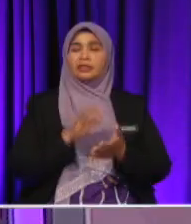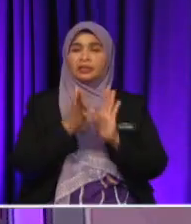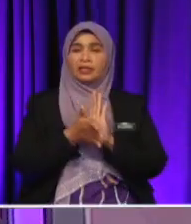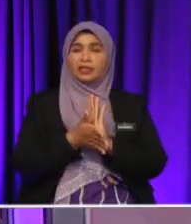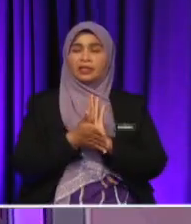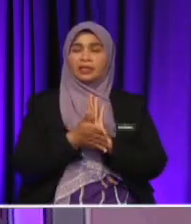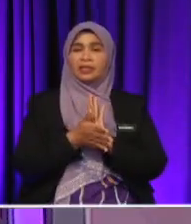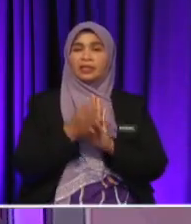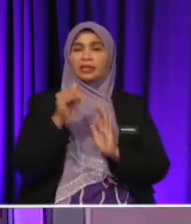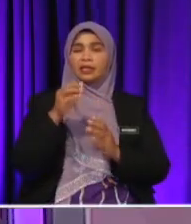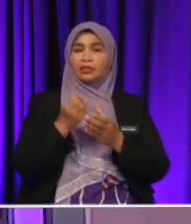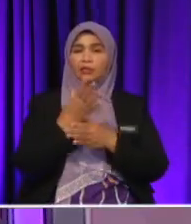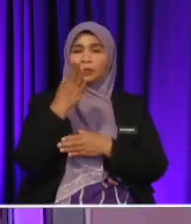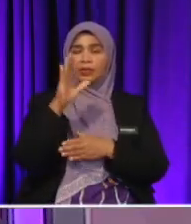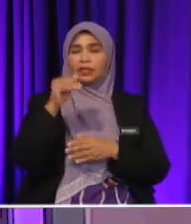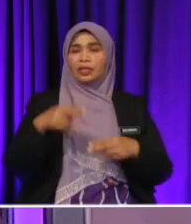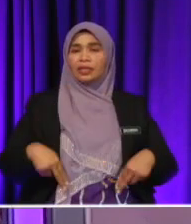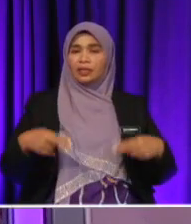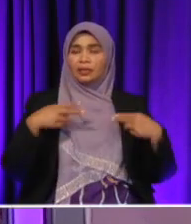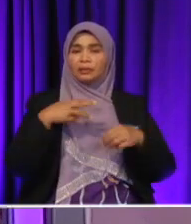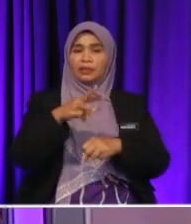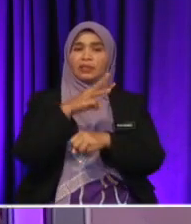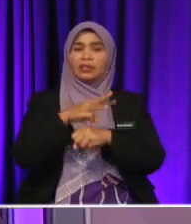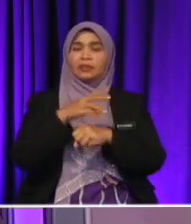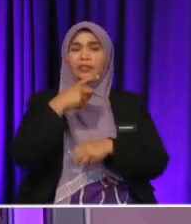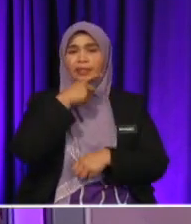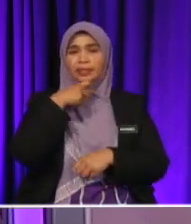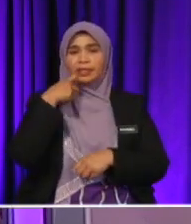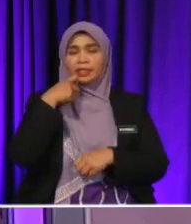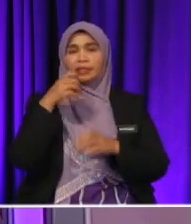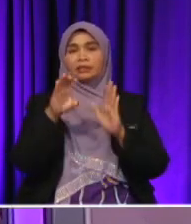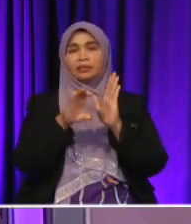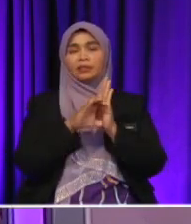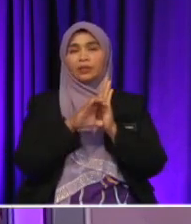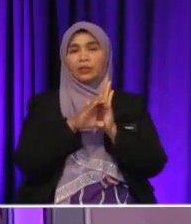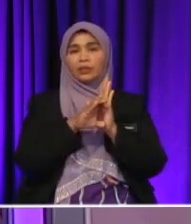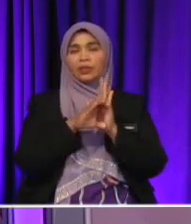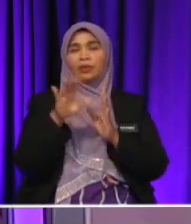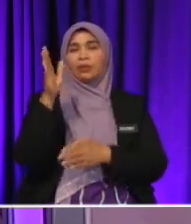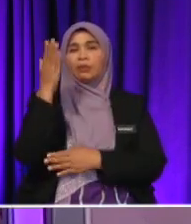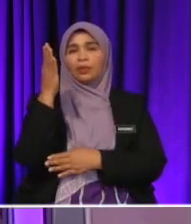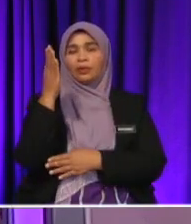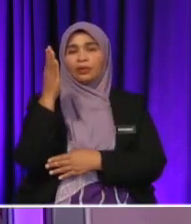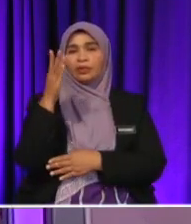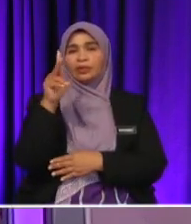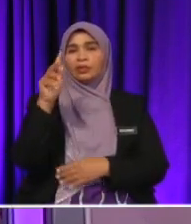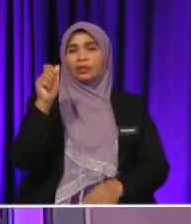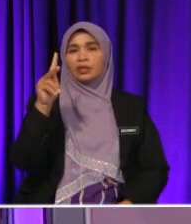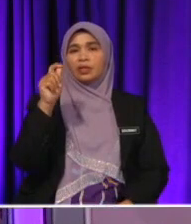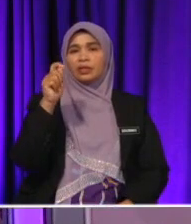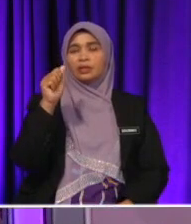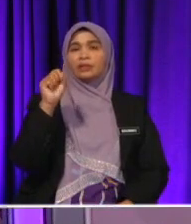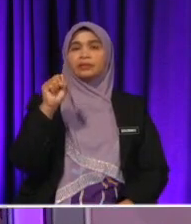adalah tumbuhan yang hidup di kawasan yang keren contoh dia adalah pupuk oke